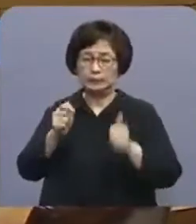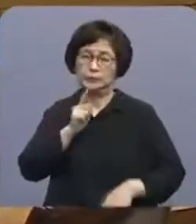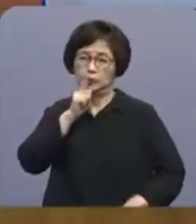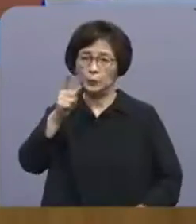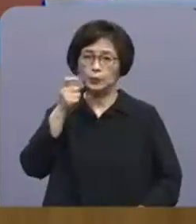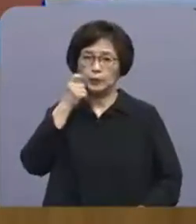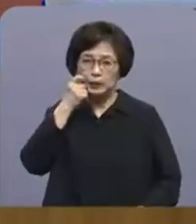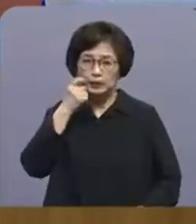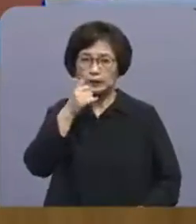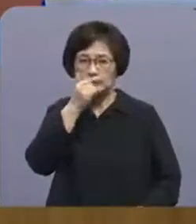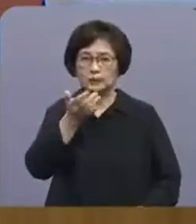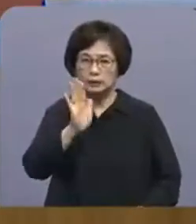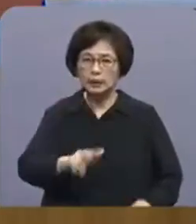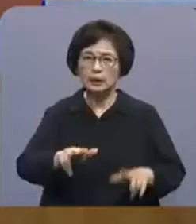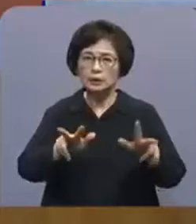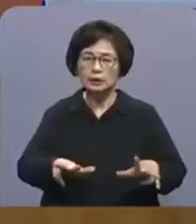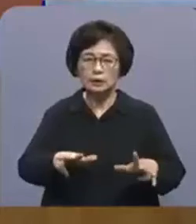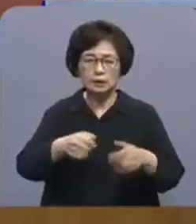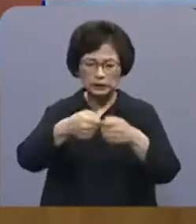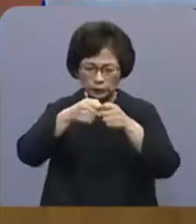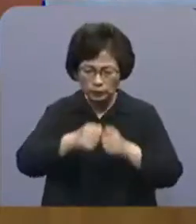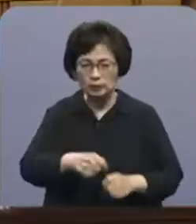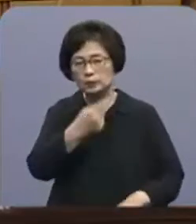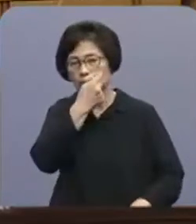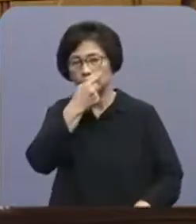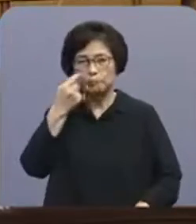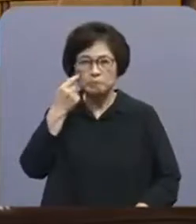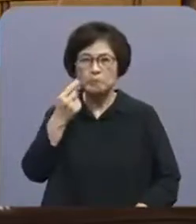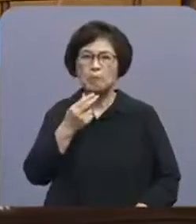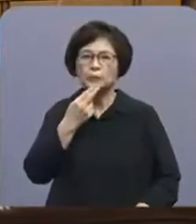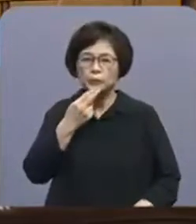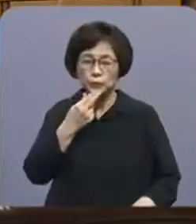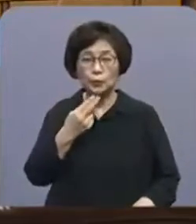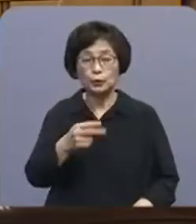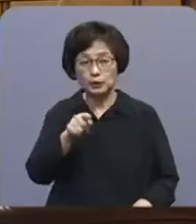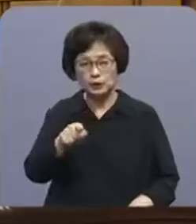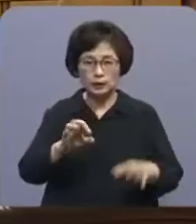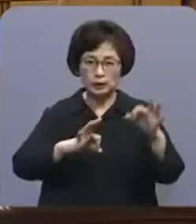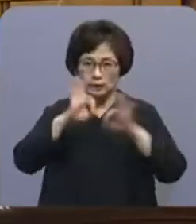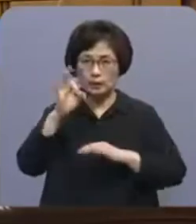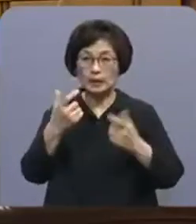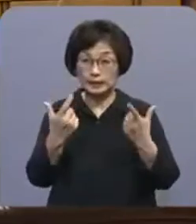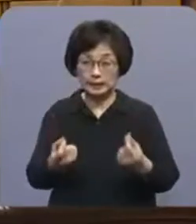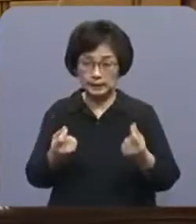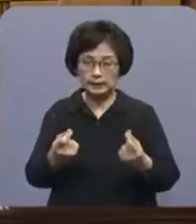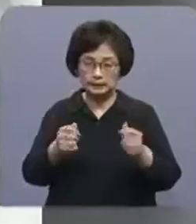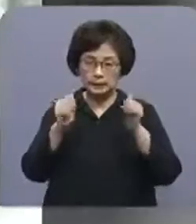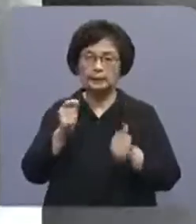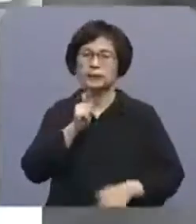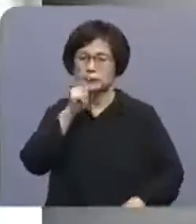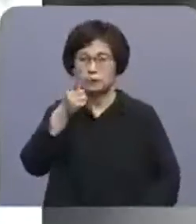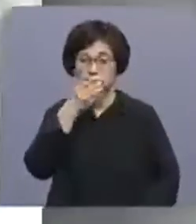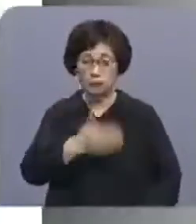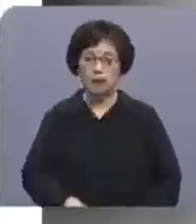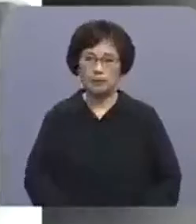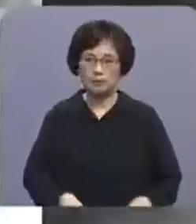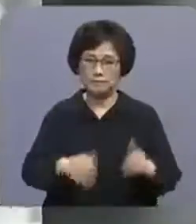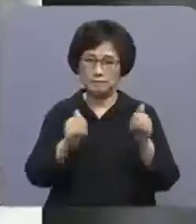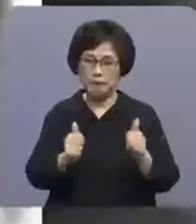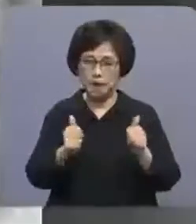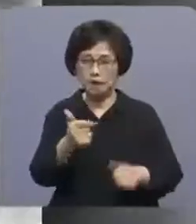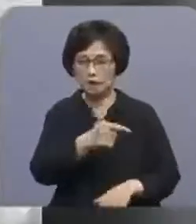경우들도 있었는데 이제는 그런 구체적인 입증 없이이 사건과 같이 판결이